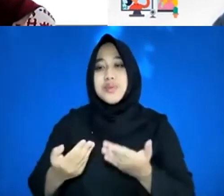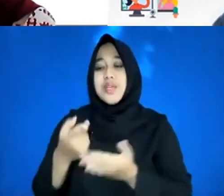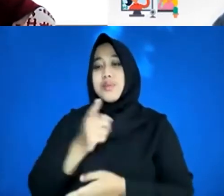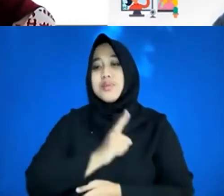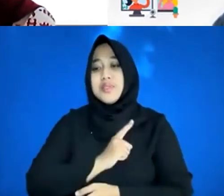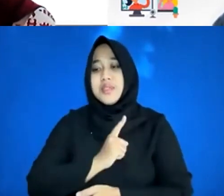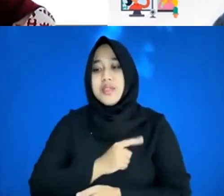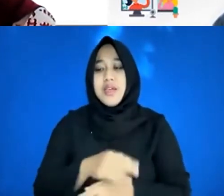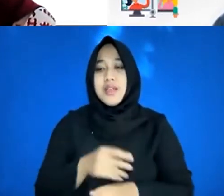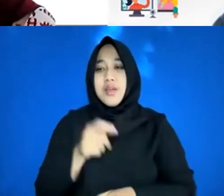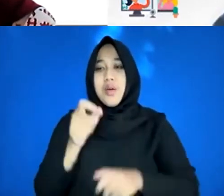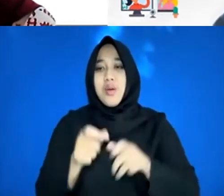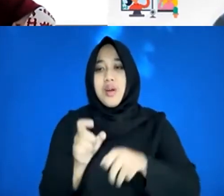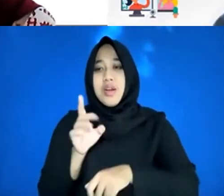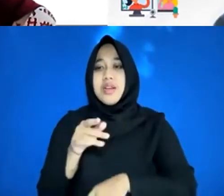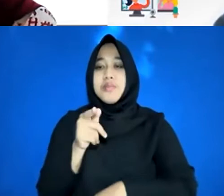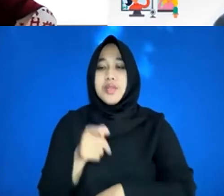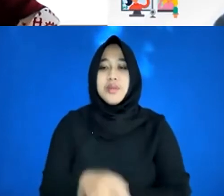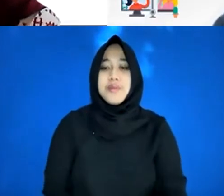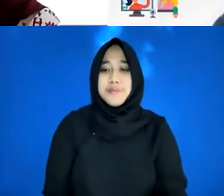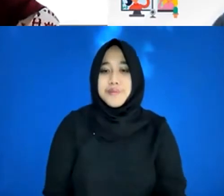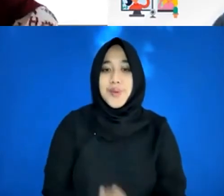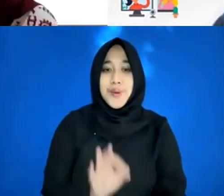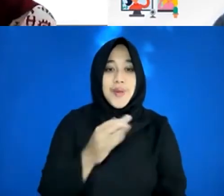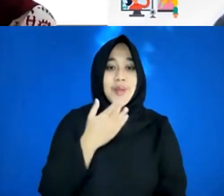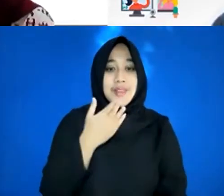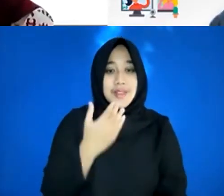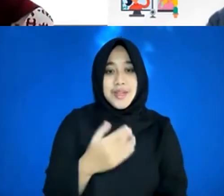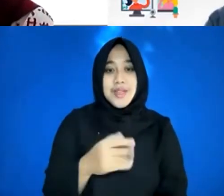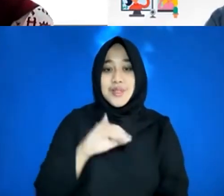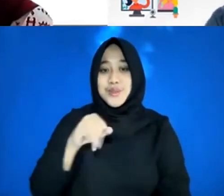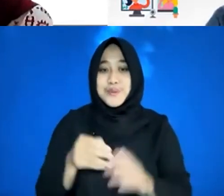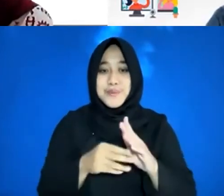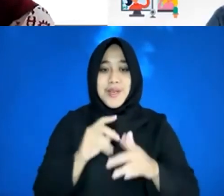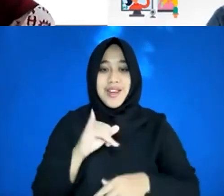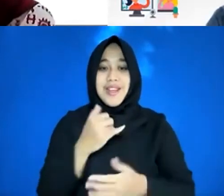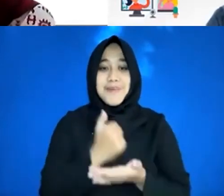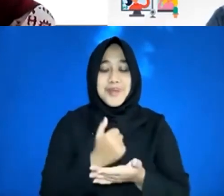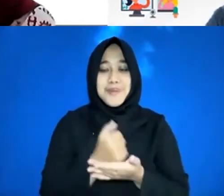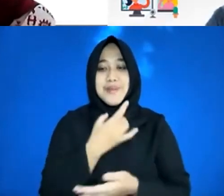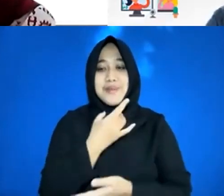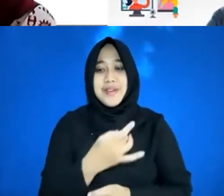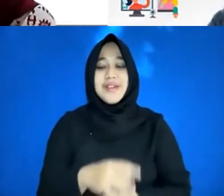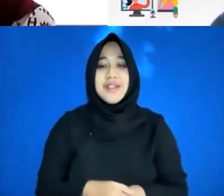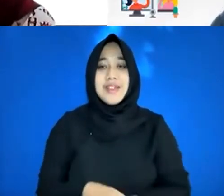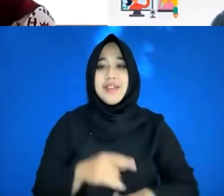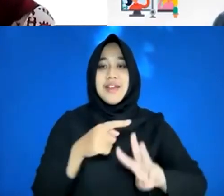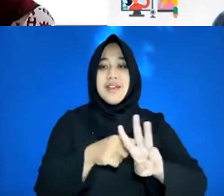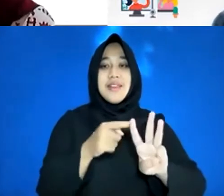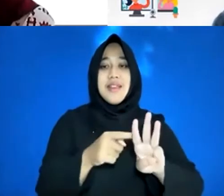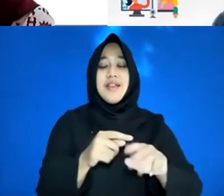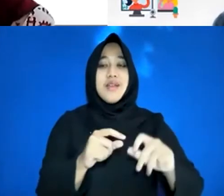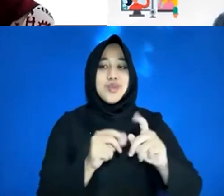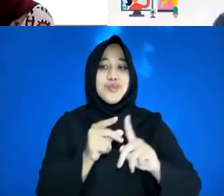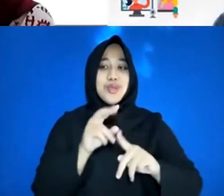dengan pihak-pihak yang lain. Itu, Mbak. Oke, ya terima kasih Mas Jumali, menarik sekali ya dari ketiga fungsi supervisi yang tadi